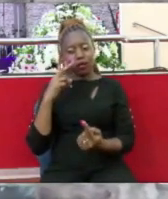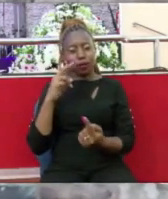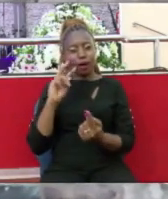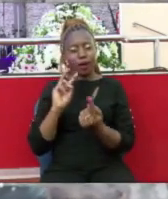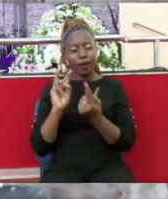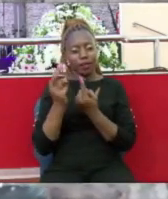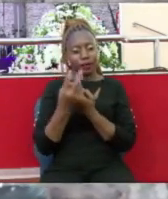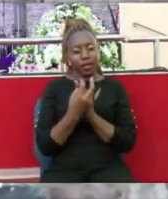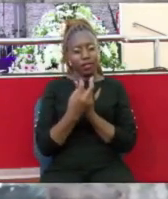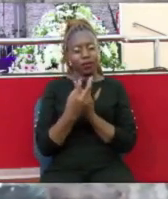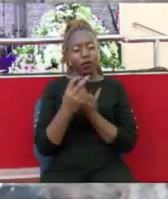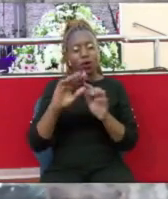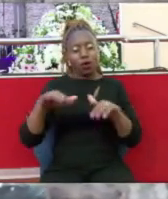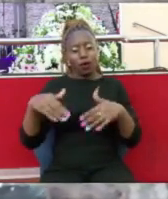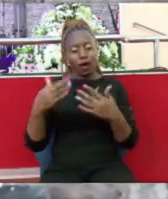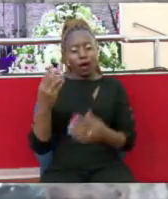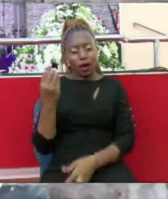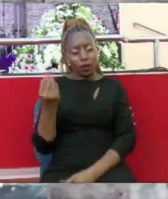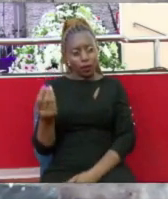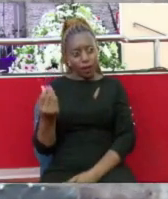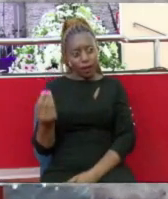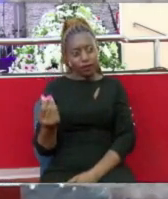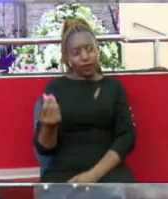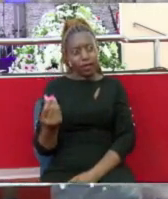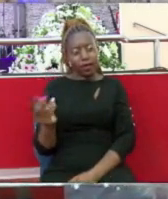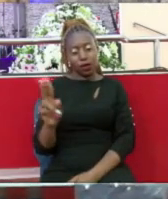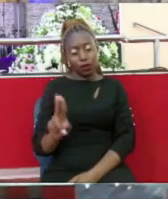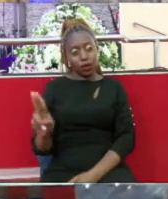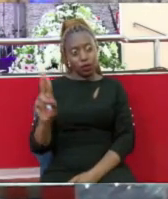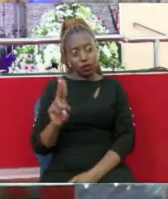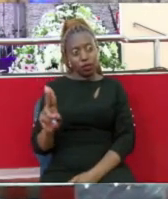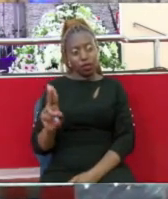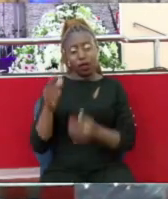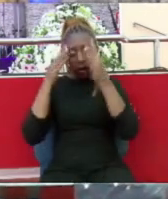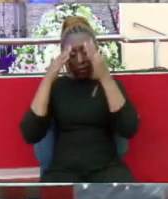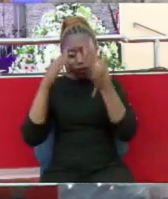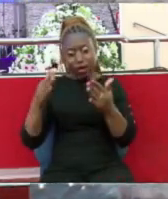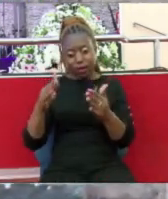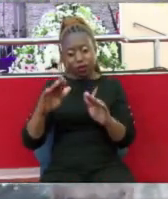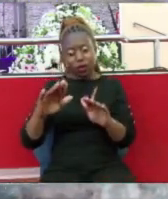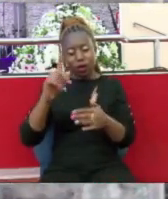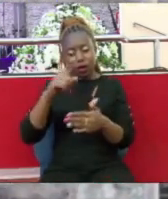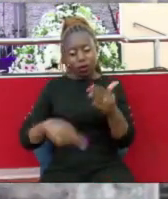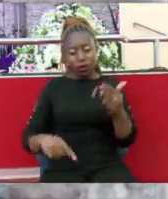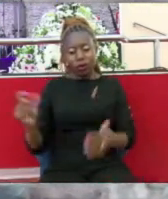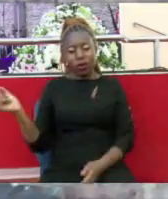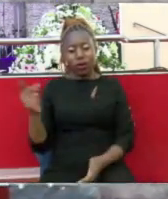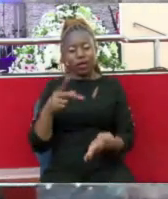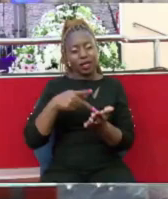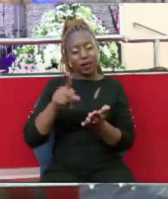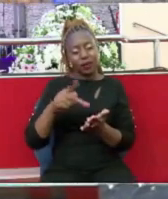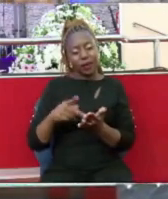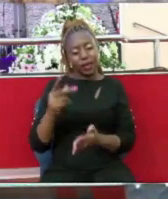kwa njia ya gharama zake. We look at how our payslip looks like. Tunaangalia mshahara wetu unakaa namna gani. We look at how